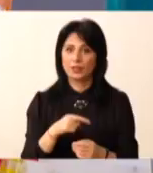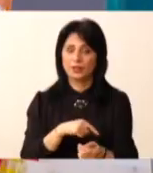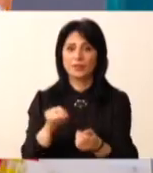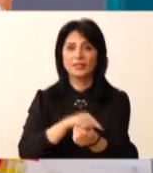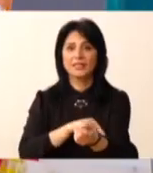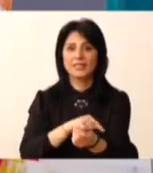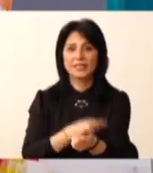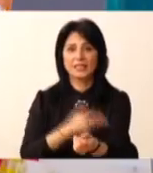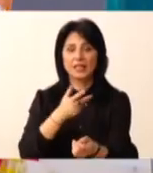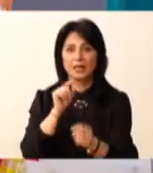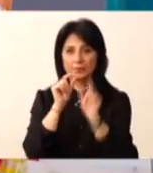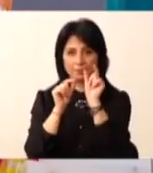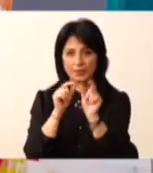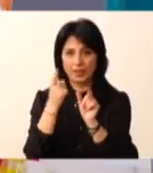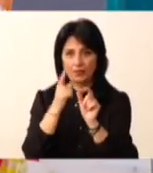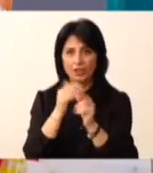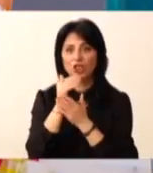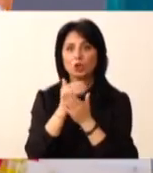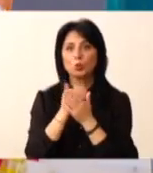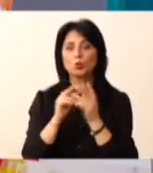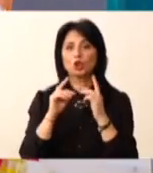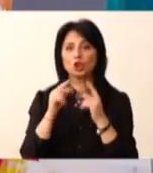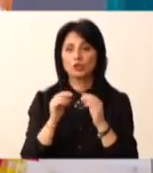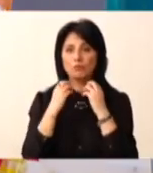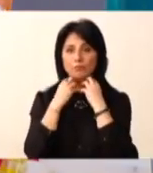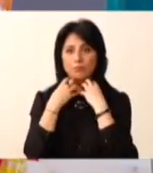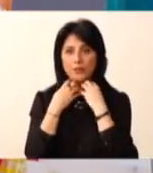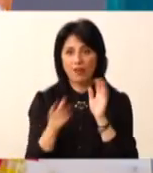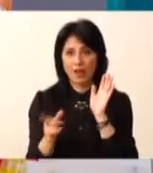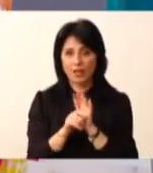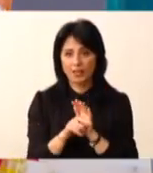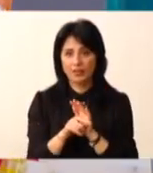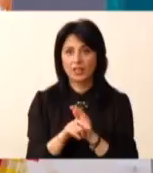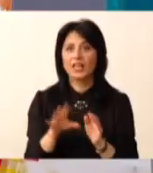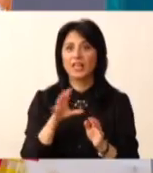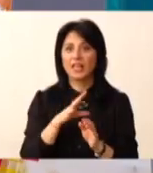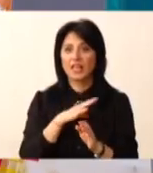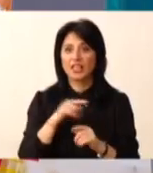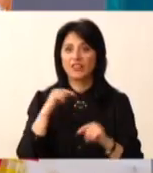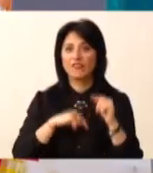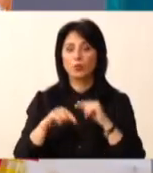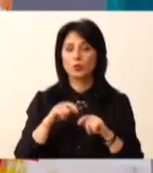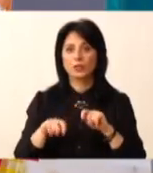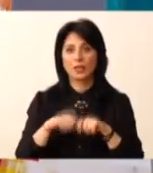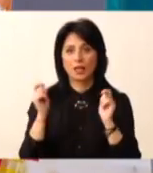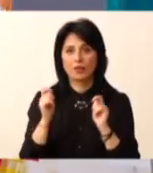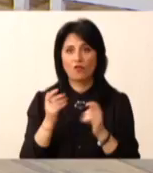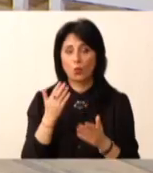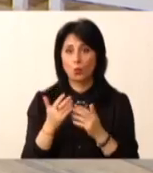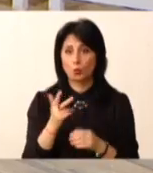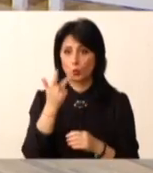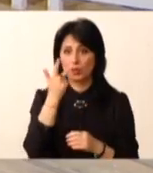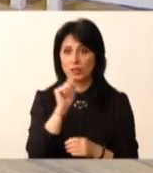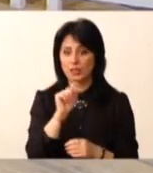ანტისხეულები მომატებული სისხლში, იყოს სტრუქტურულად შეცვლილი ფარისებრი ჯირკვალი და იყოს ფუნქციის დარღვევა. თუ ამ